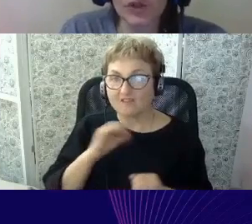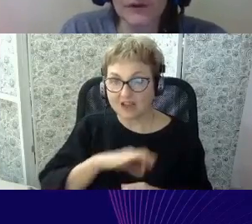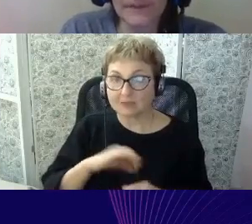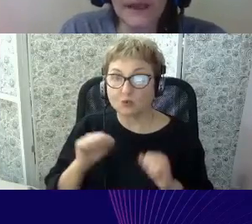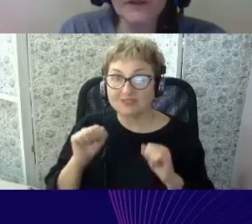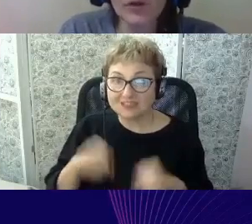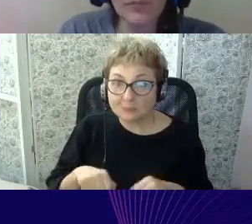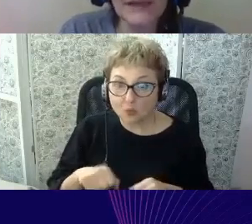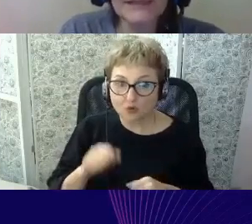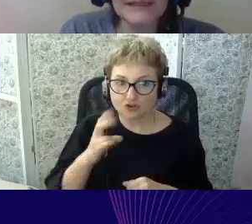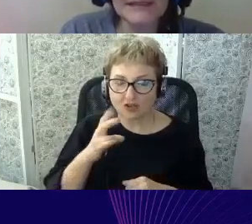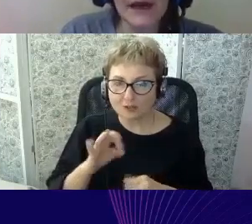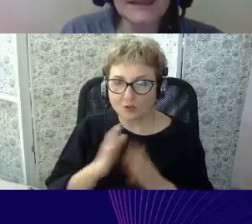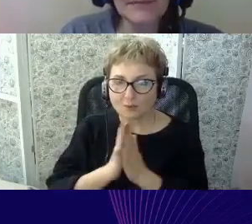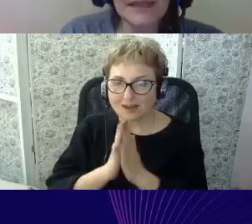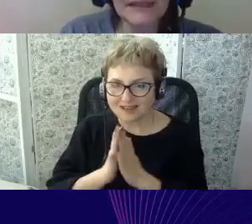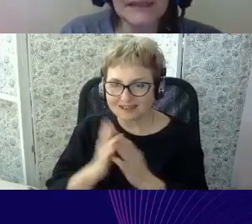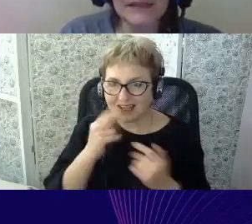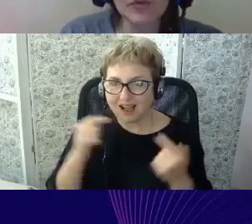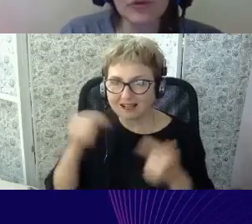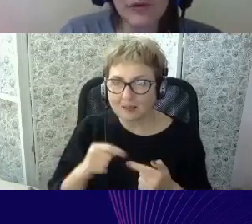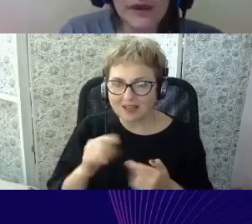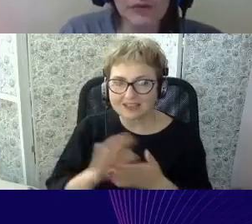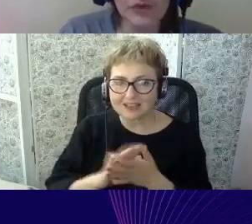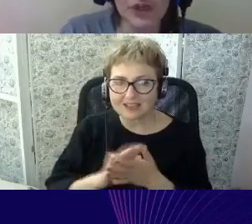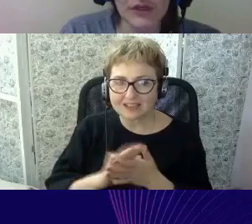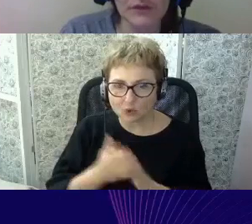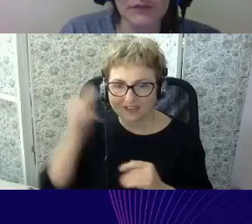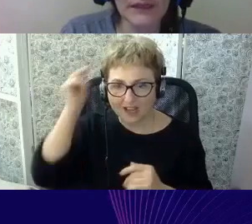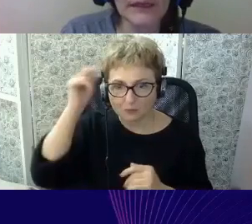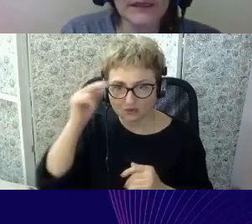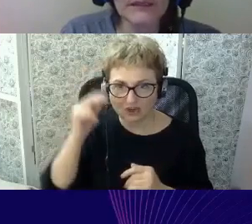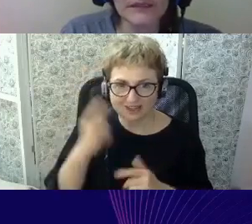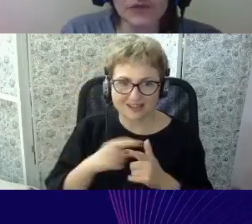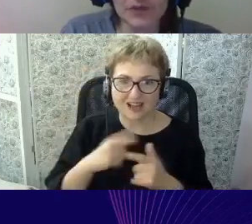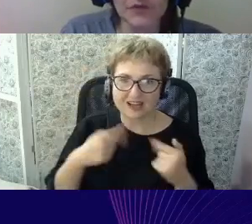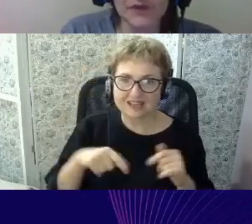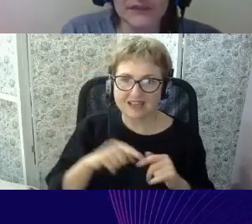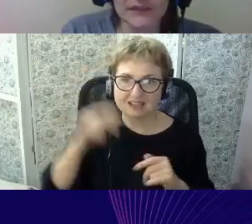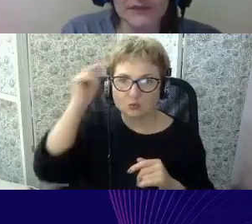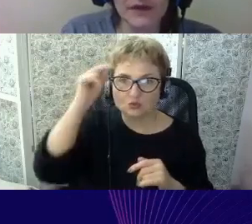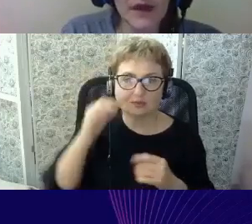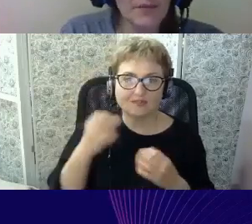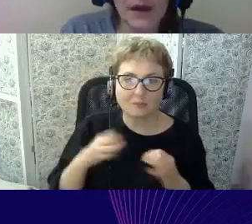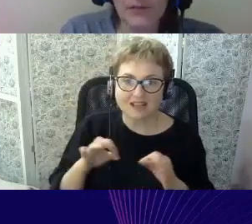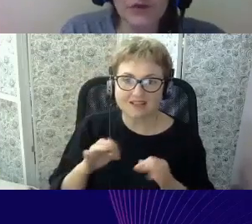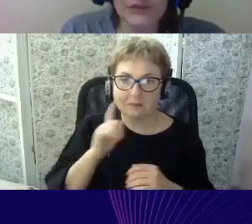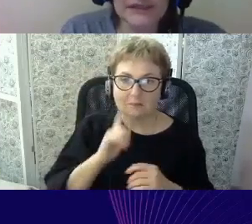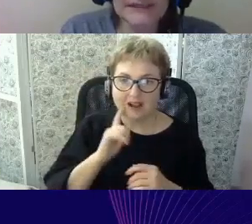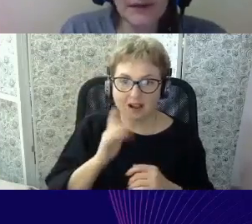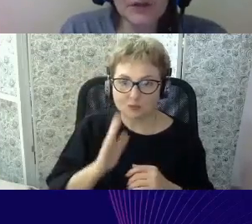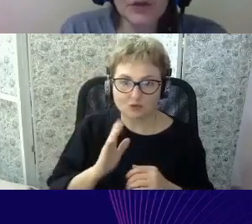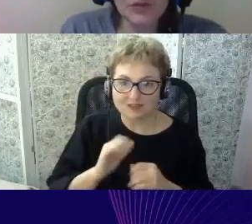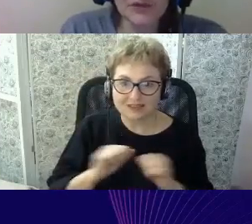воспользоваться можно, но просить адаптации условий обучения, да, или организации учебного пространства пока